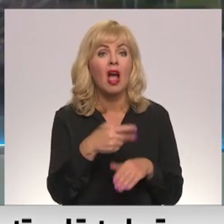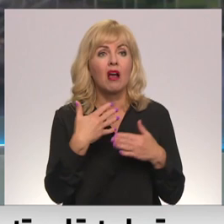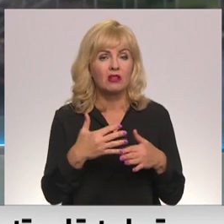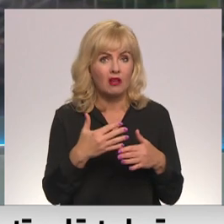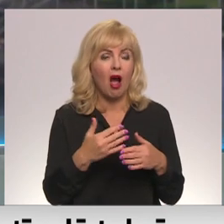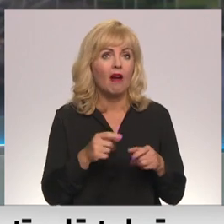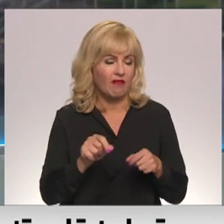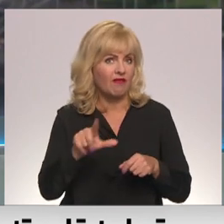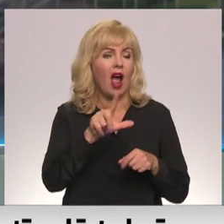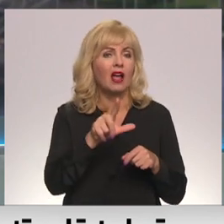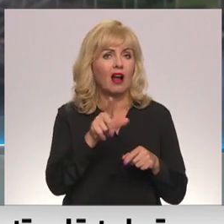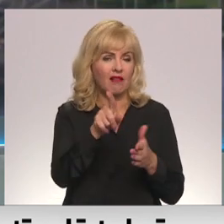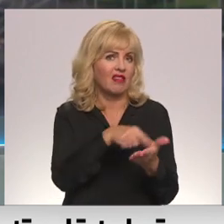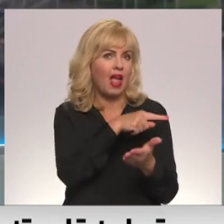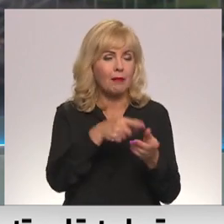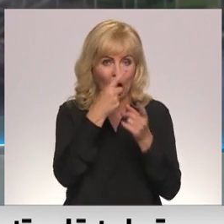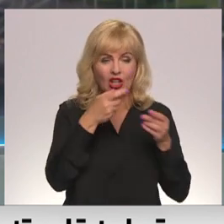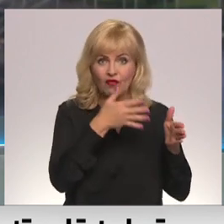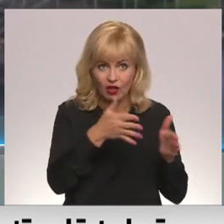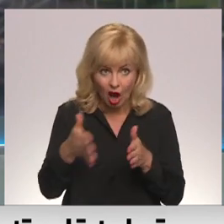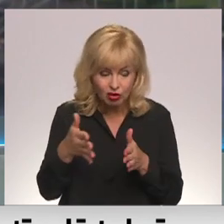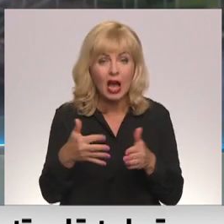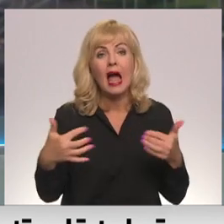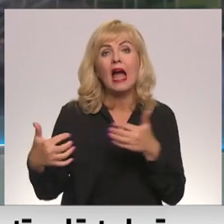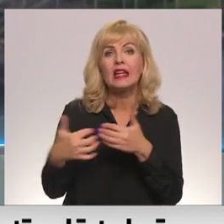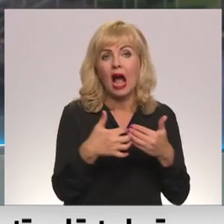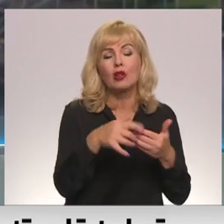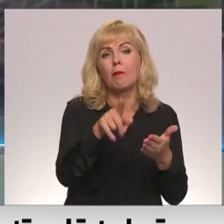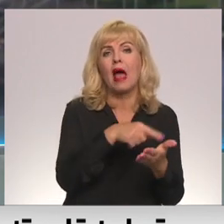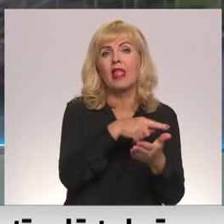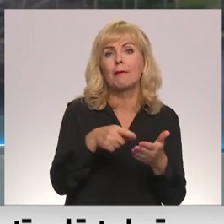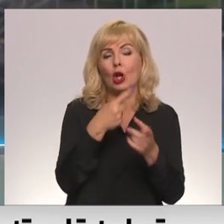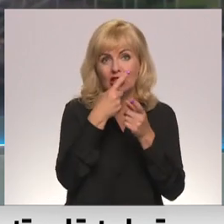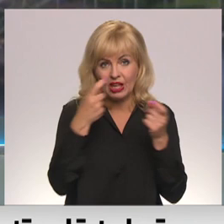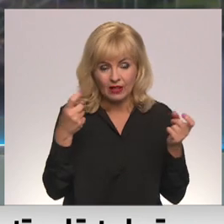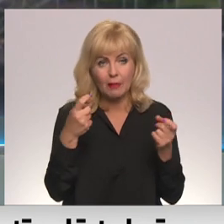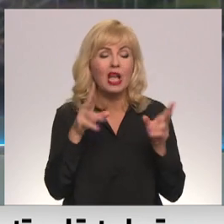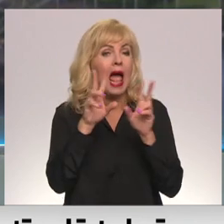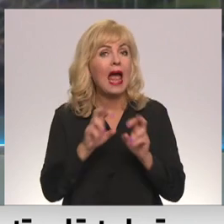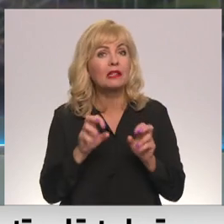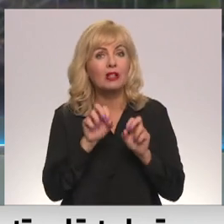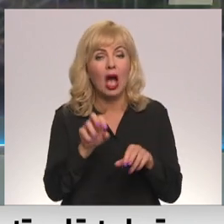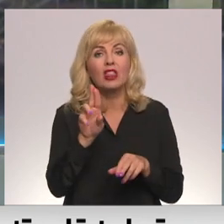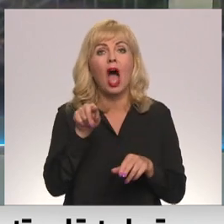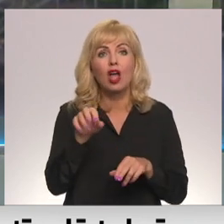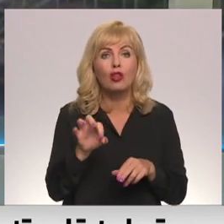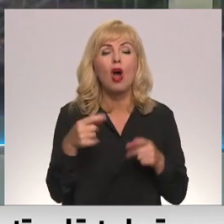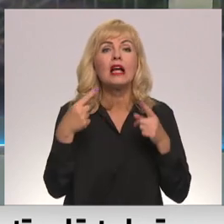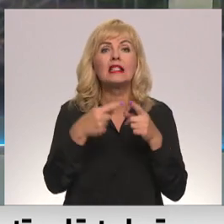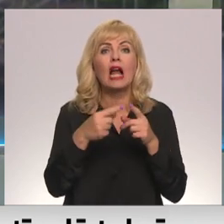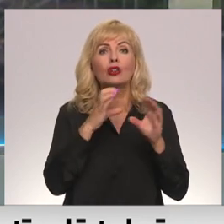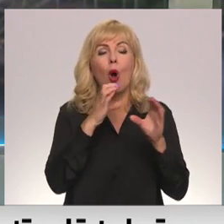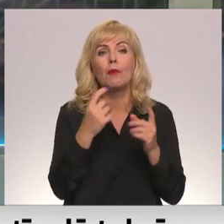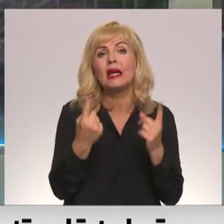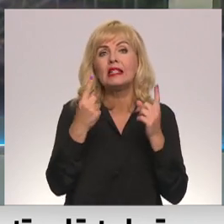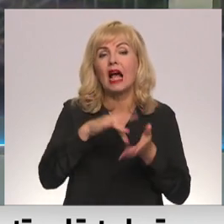kampaņas pasaulē, tādēļ daudz vairāk jācīnās pret manipulāciju ar informāciju. Tāds ir ekspertu secinājums NATO strateģiskās komunikācijas